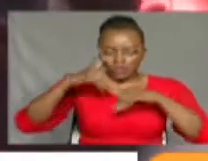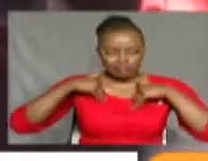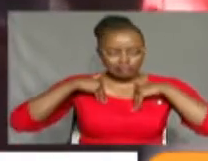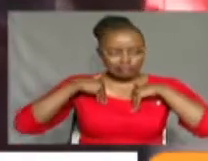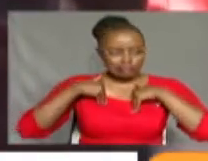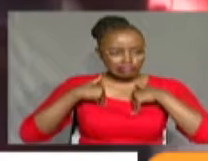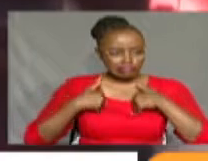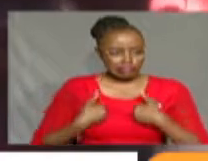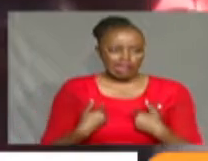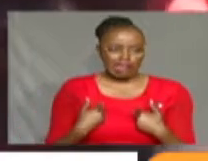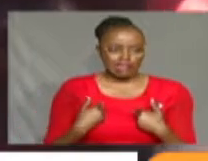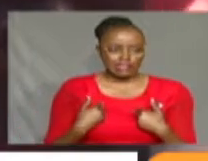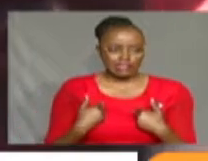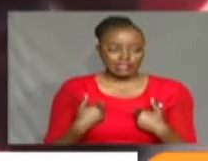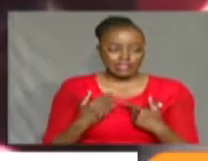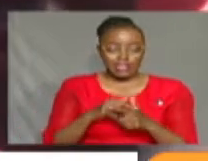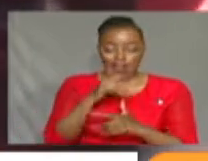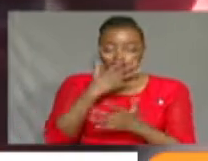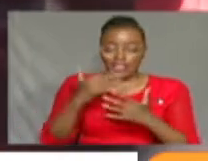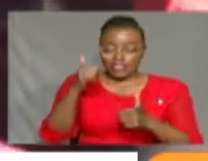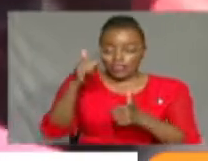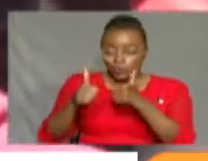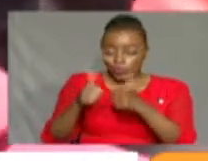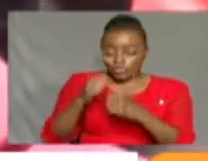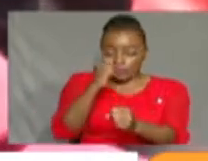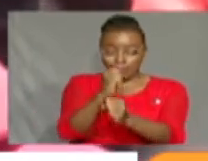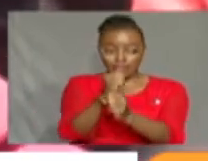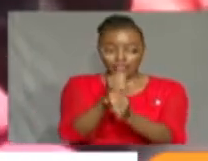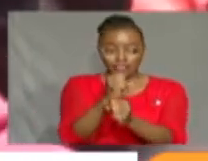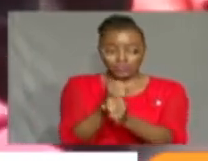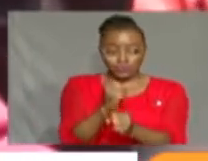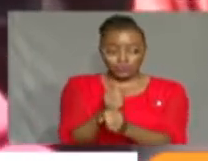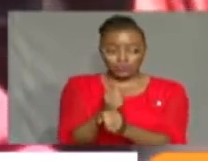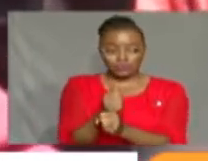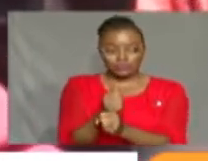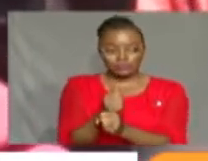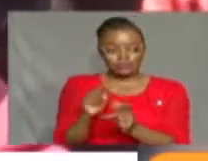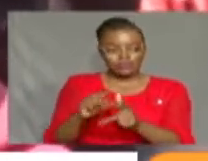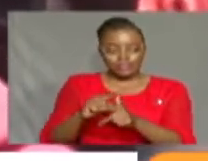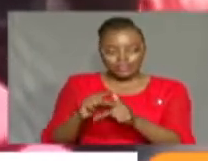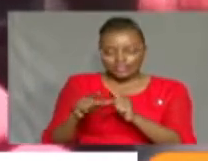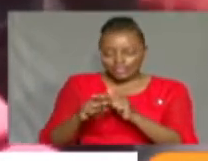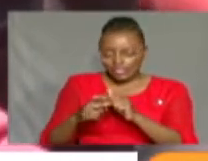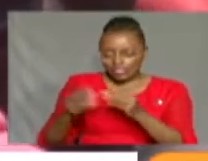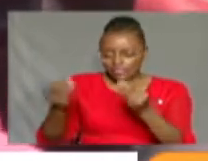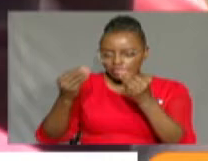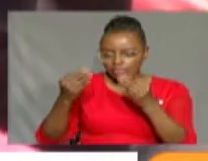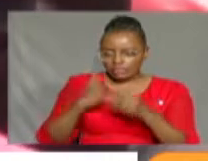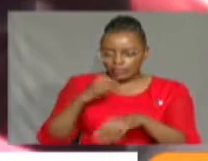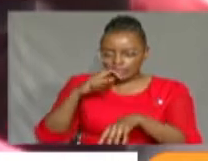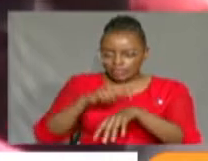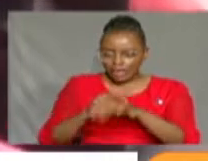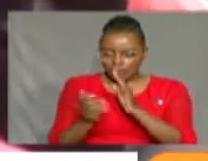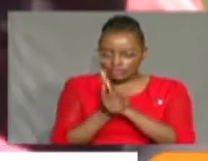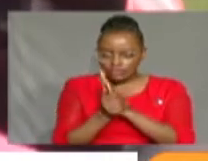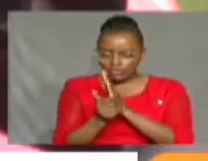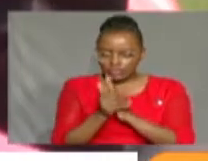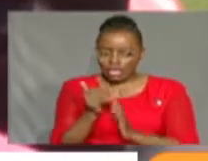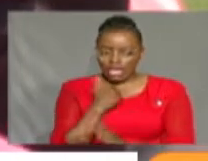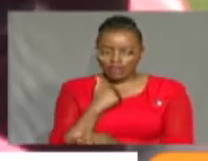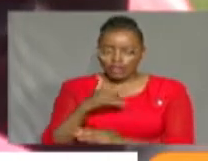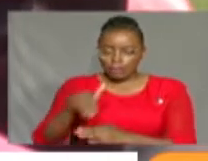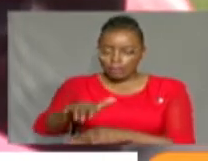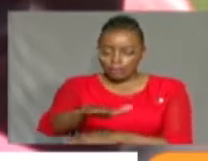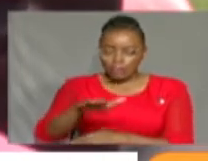tiresome somehow na vitu zingine zenye nilikuwa nikifanya. Saa akaanza kunifundisha vile nilisha gain. Mimi pia niko na